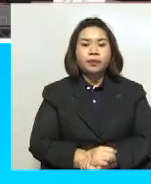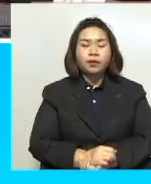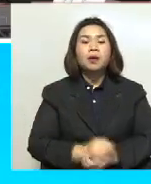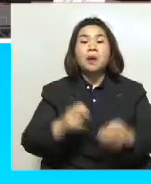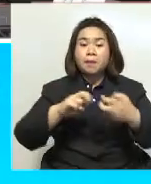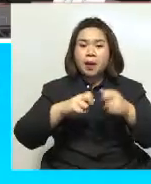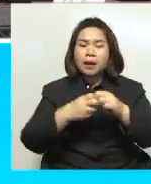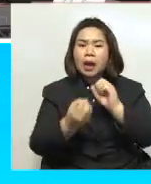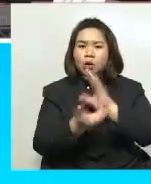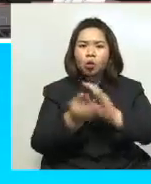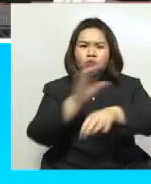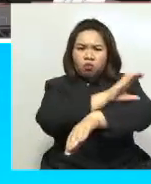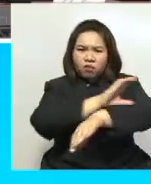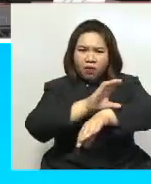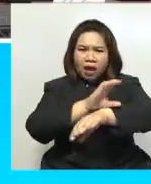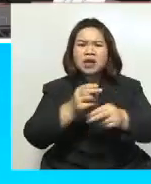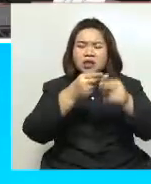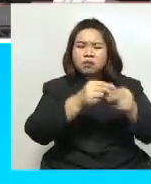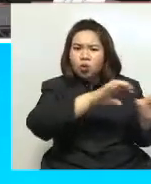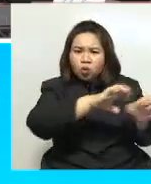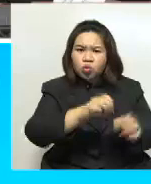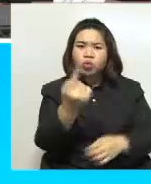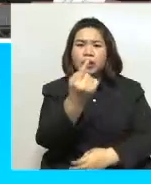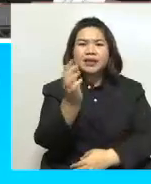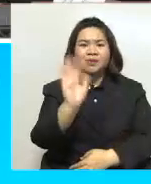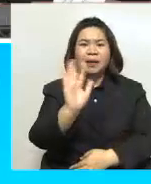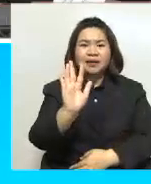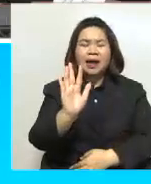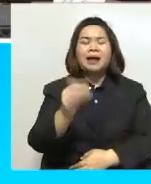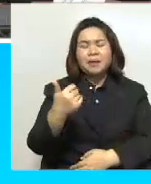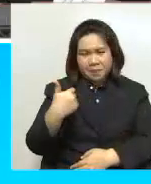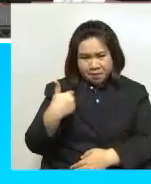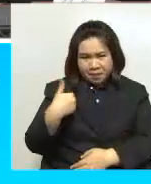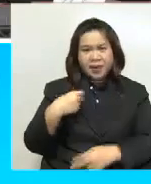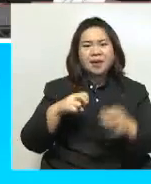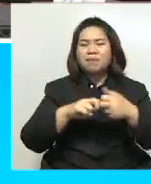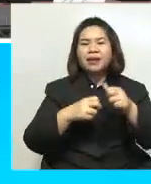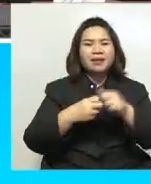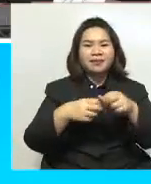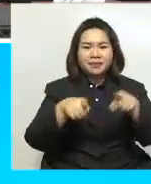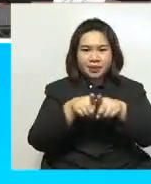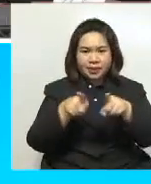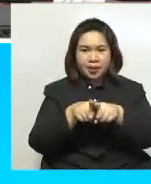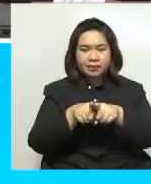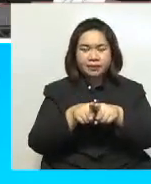ลกระทบจากรถไฟฟ้าเนี่ยมันไม่ใช่เฉพาะรถตู้ฮะมันก็เหมือนกันทั่วไปหมดฮะ